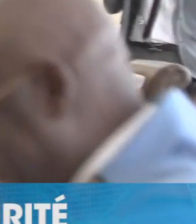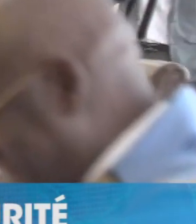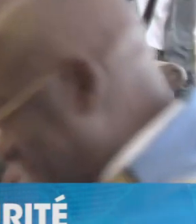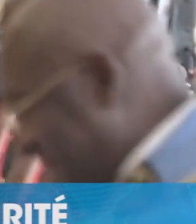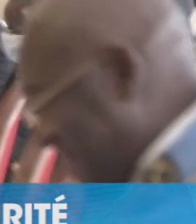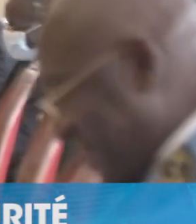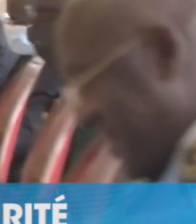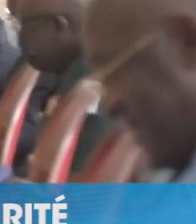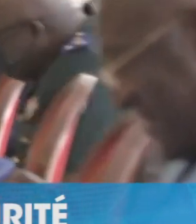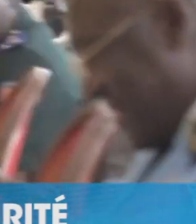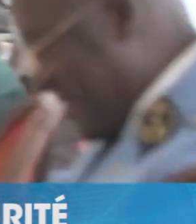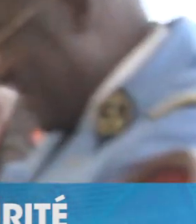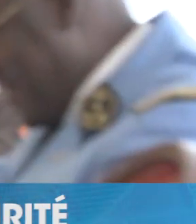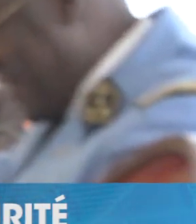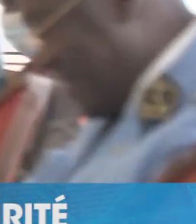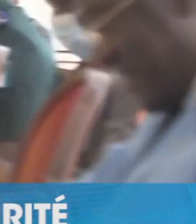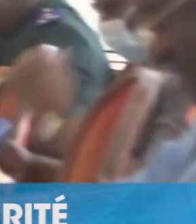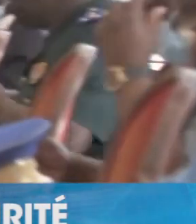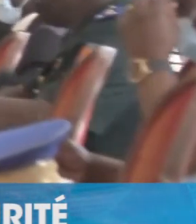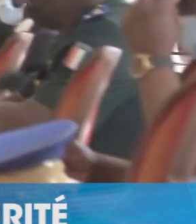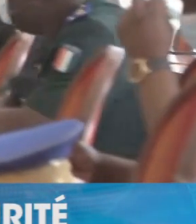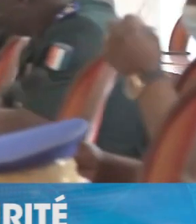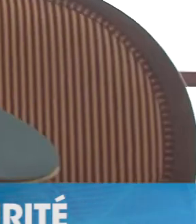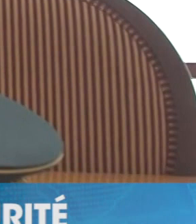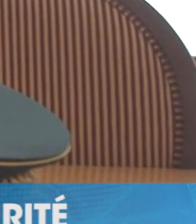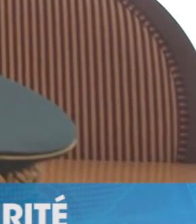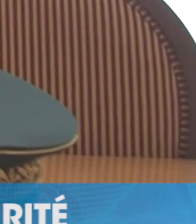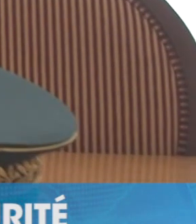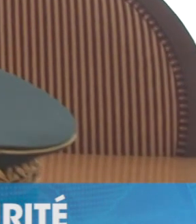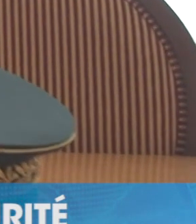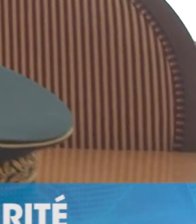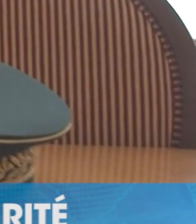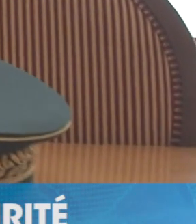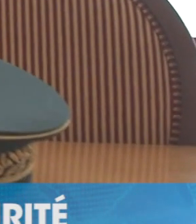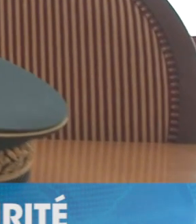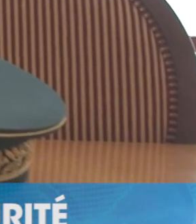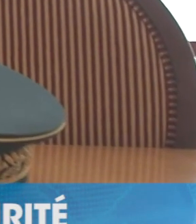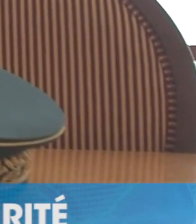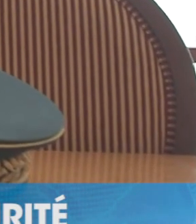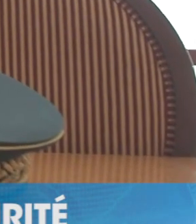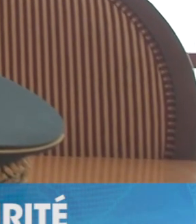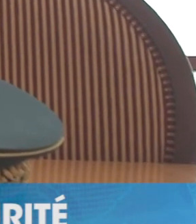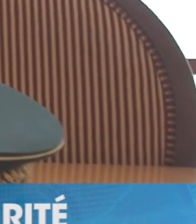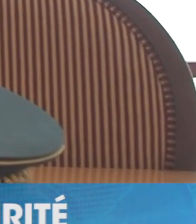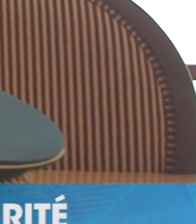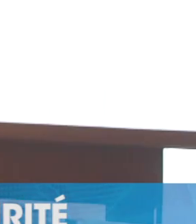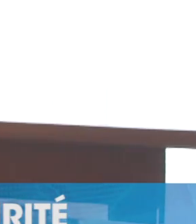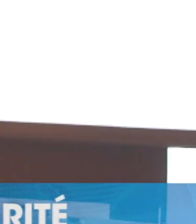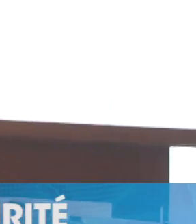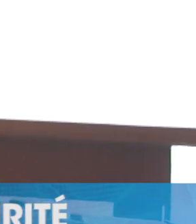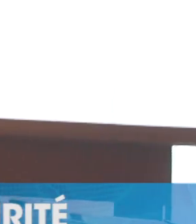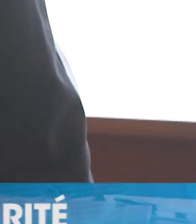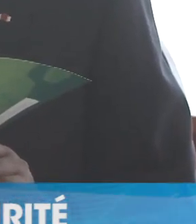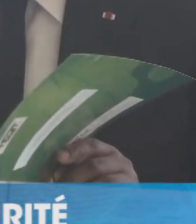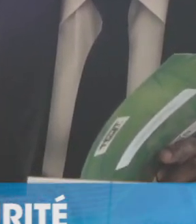Côte d'Ivoire et l'évolution de la pandémie de COVID-19 étaient au menu de cette séance de travail. Les détails à suivre